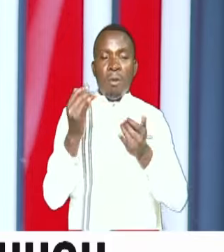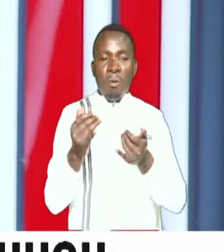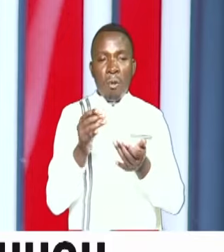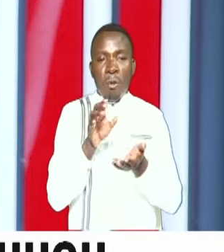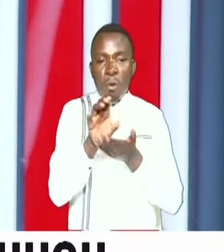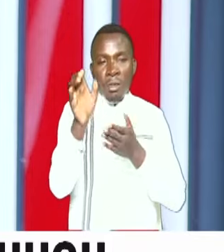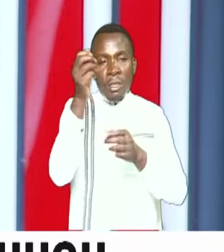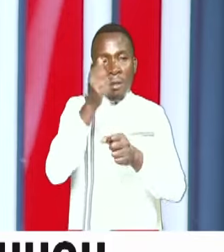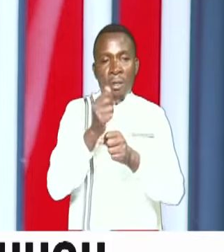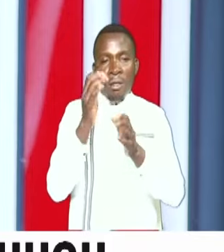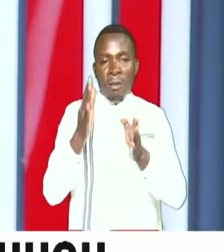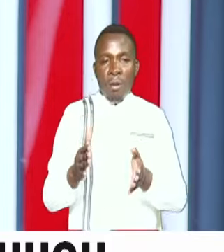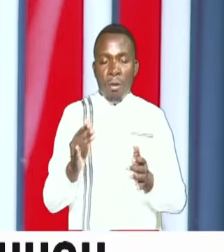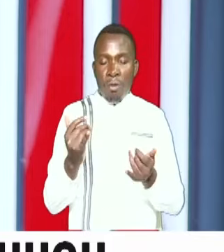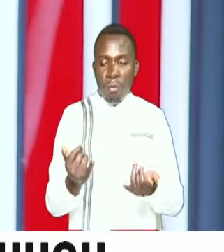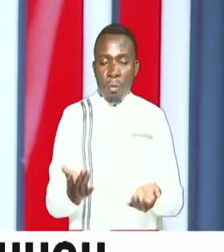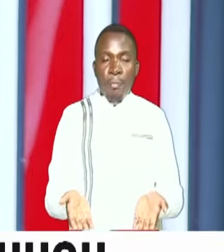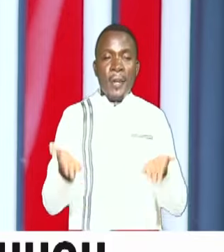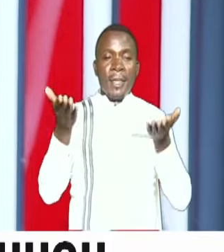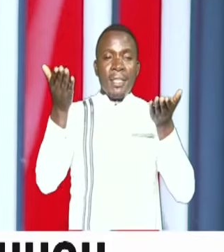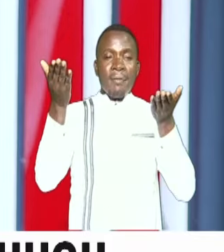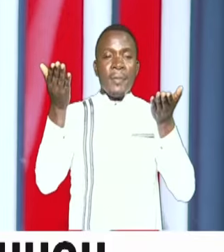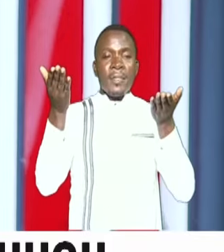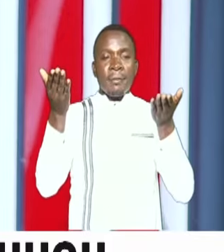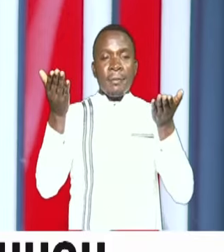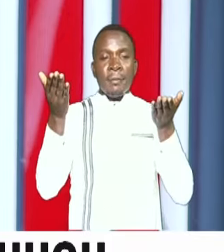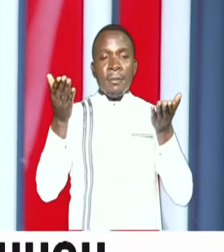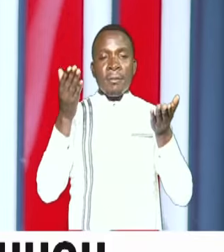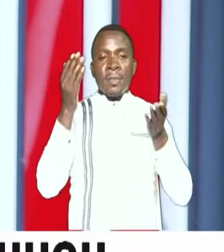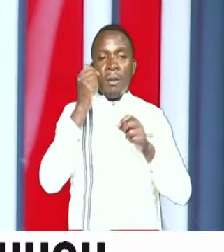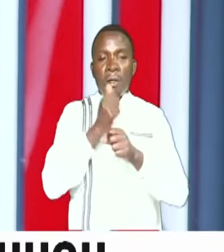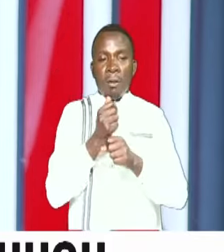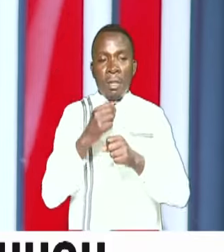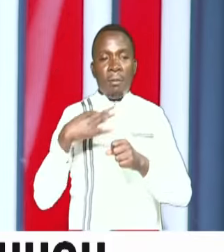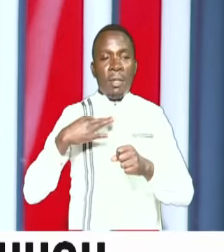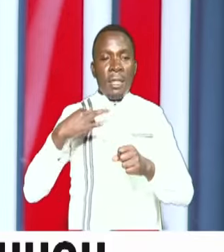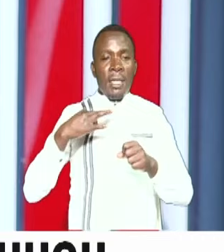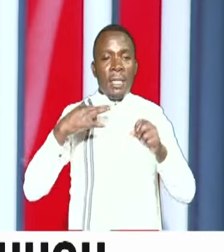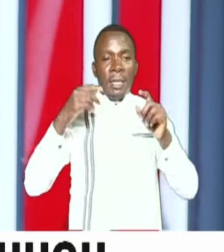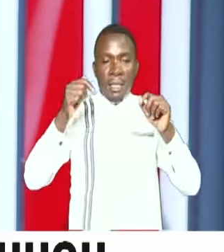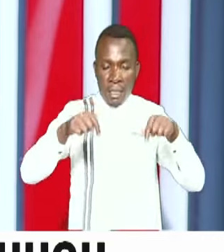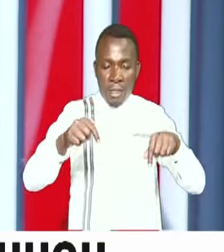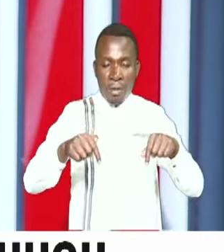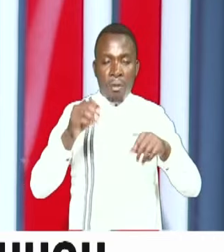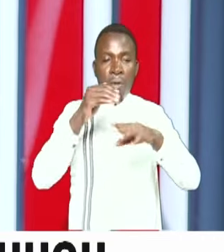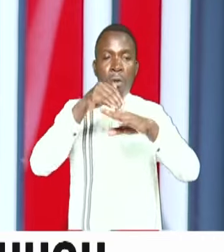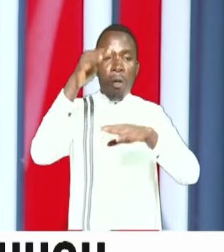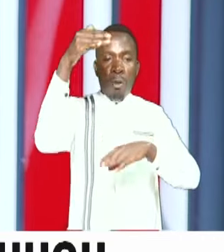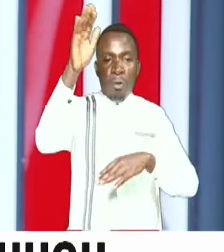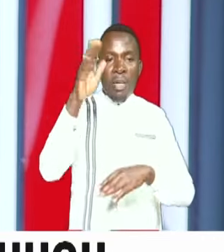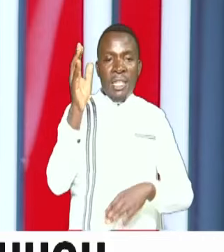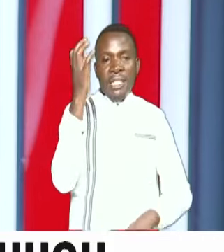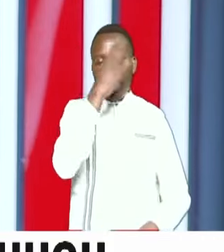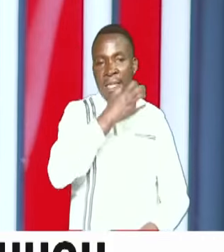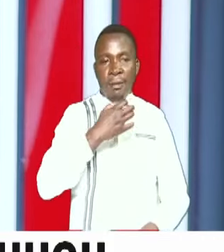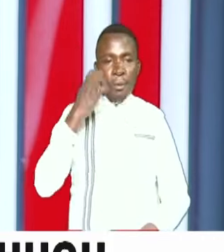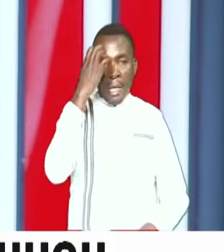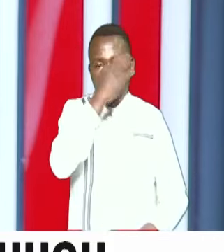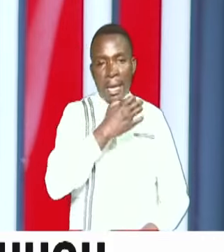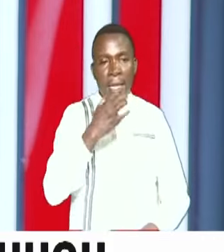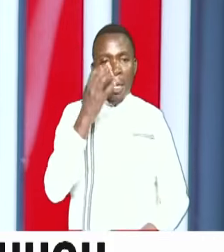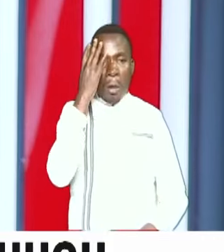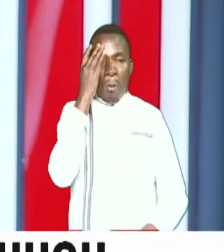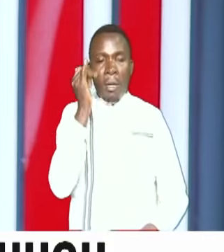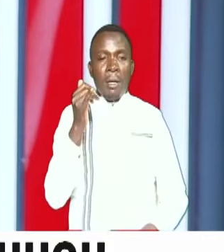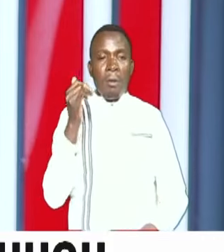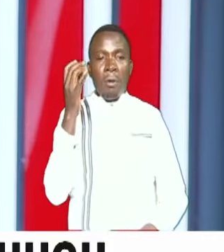labor cyarazamutse ubu urakorera umwenda ahangaha ukawohereza i Burayi kuko i Burayi ubu ntiwabona abantu